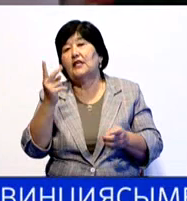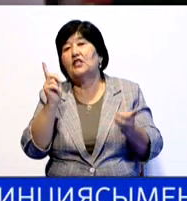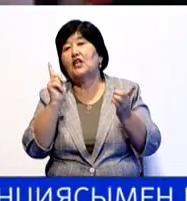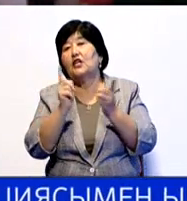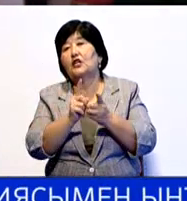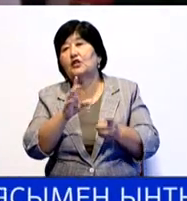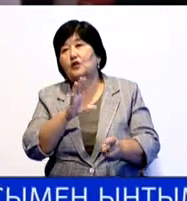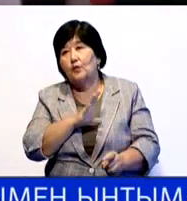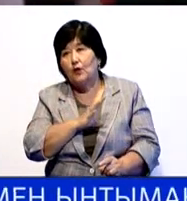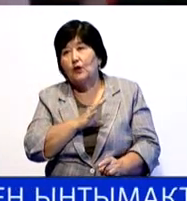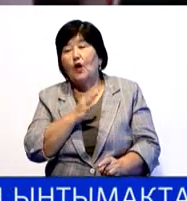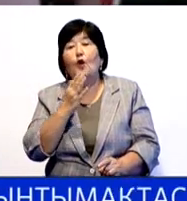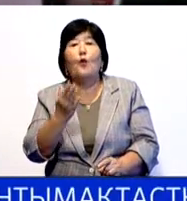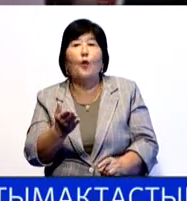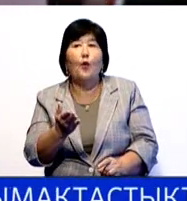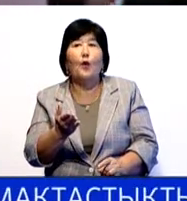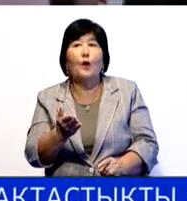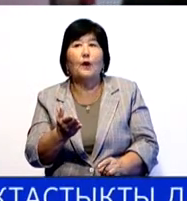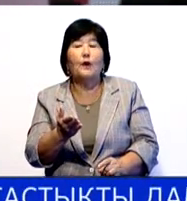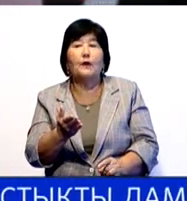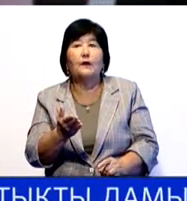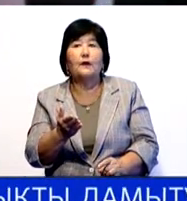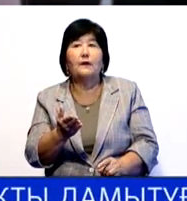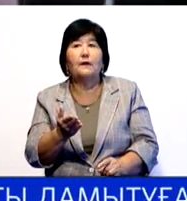болды. Ол менде